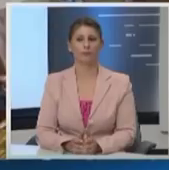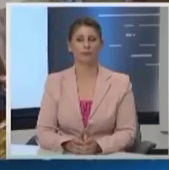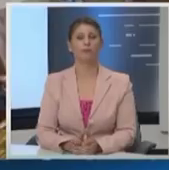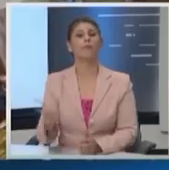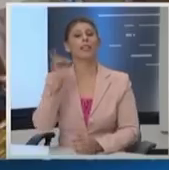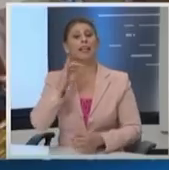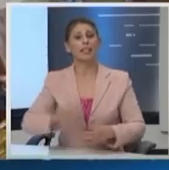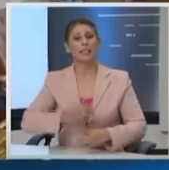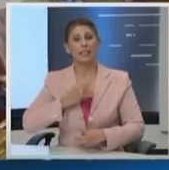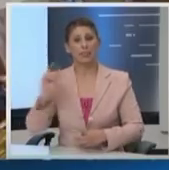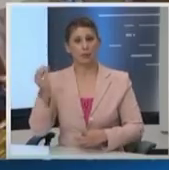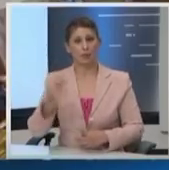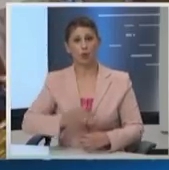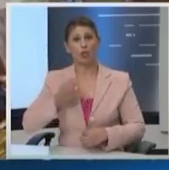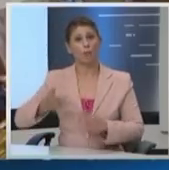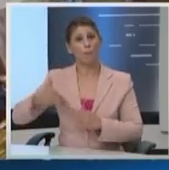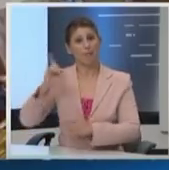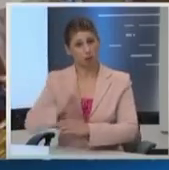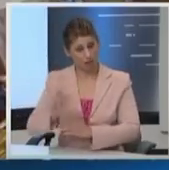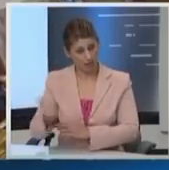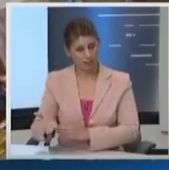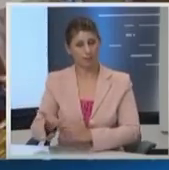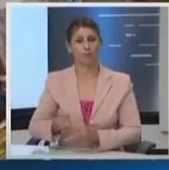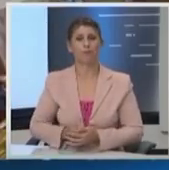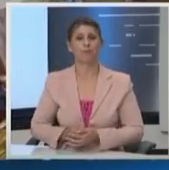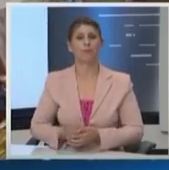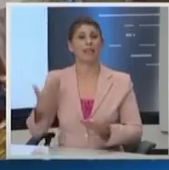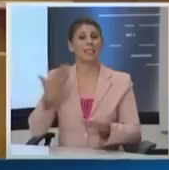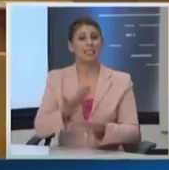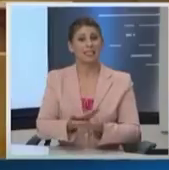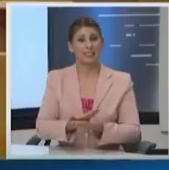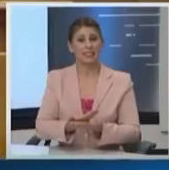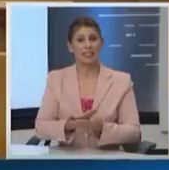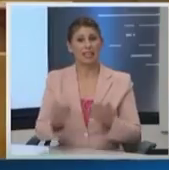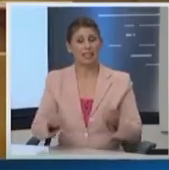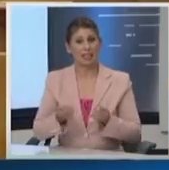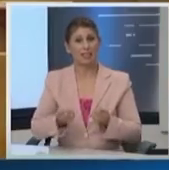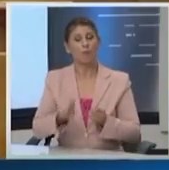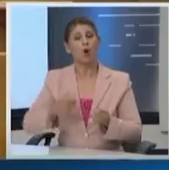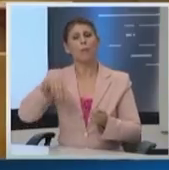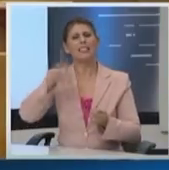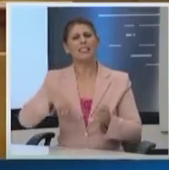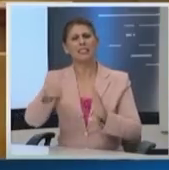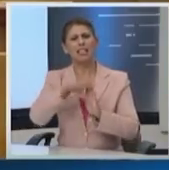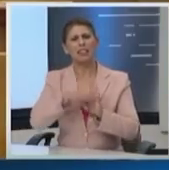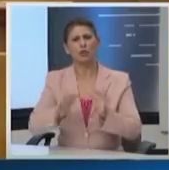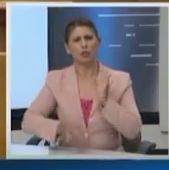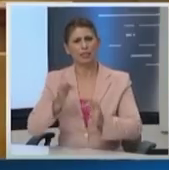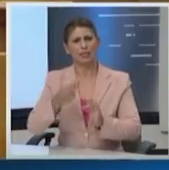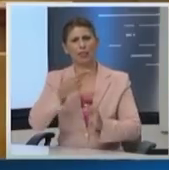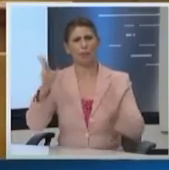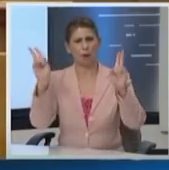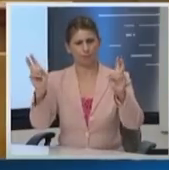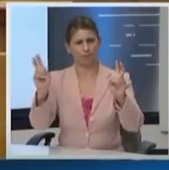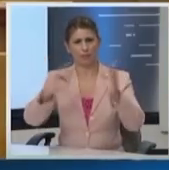Κυρίες και κύριοι βουλευτές, ο κύριος Μητσοτάκης ζήτησε να διεξαχθεί προημερησίας διατάξεως συζήτηση για την οικονομία.